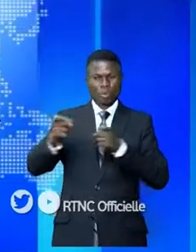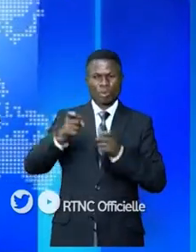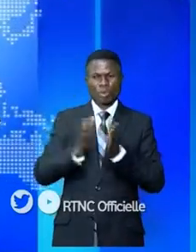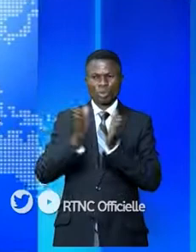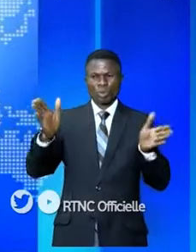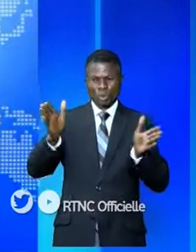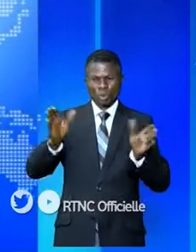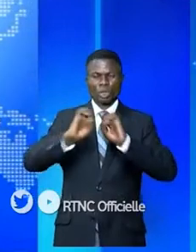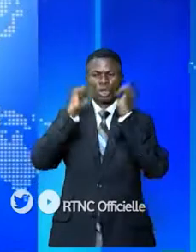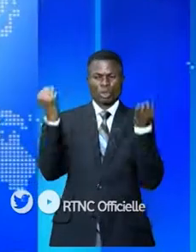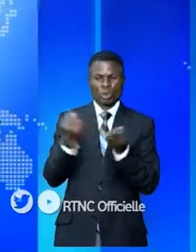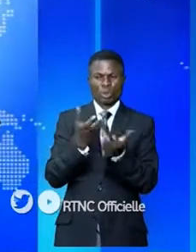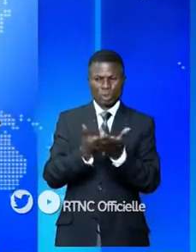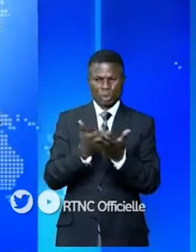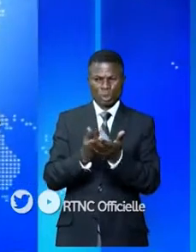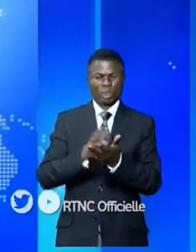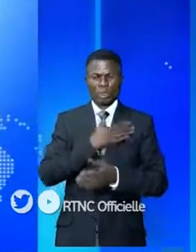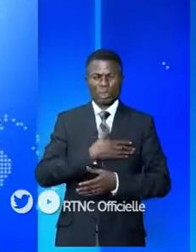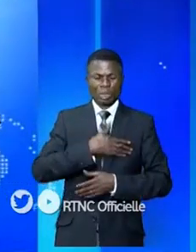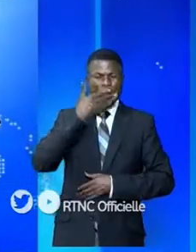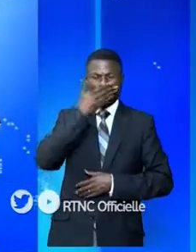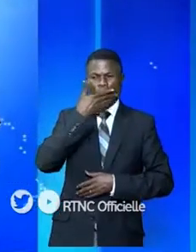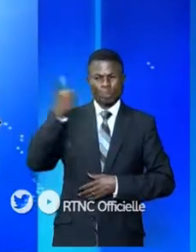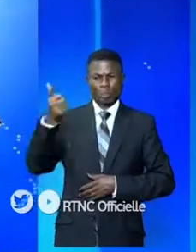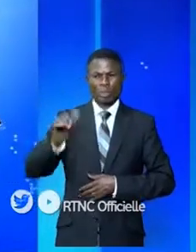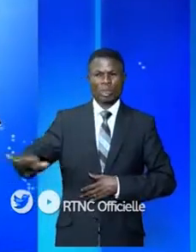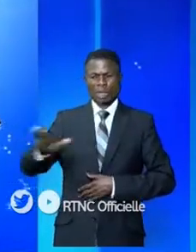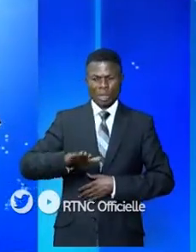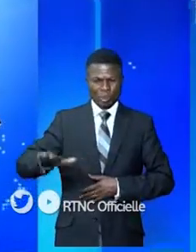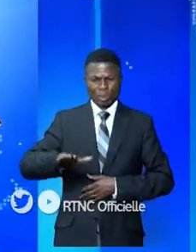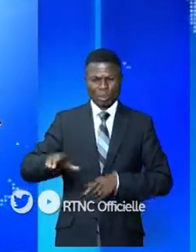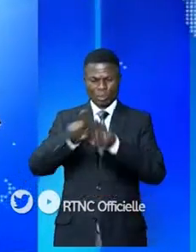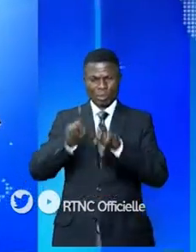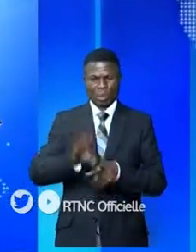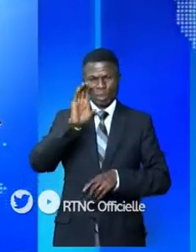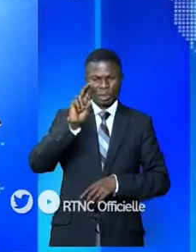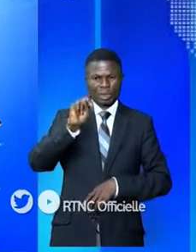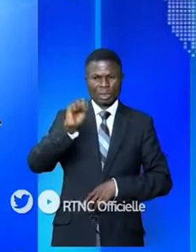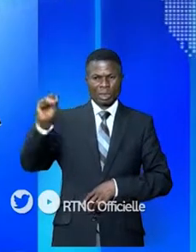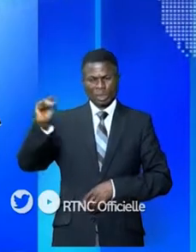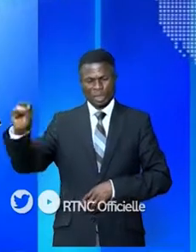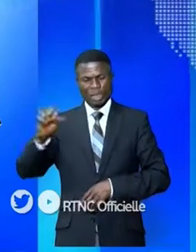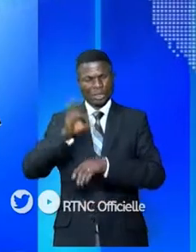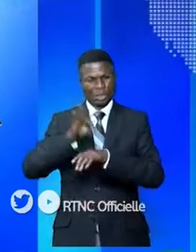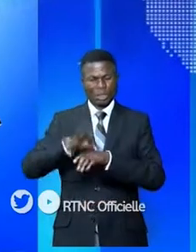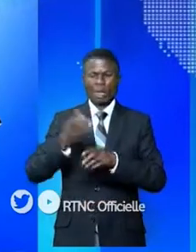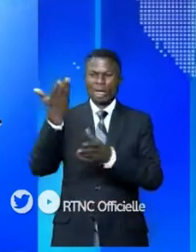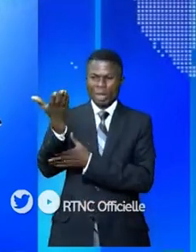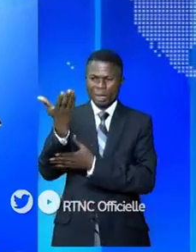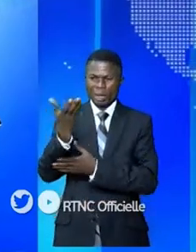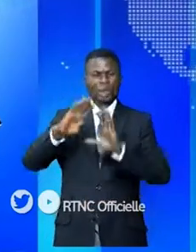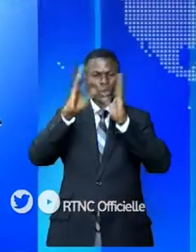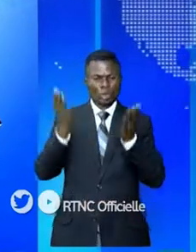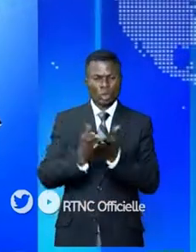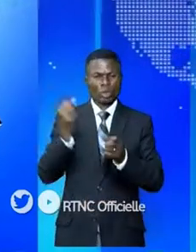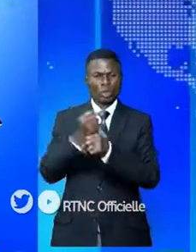de sécurité sociale de notre cher et beau pays. Aussi, la CNSS saisit-elle cette opportunité pour inviter tous